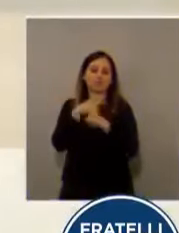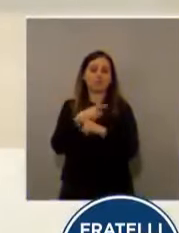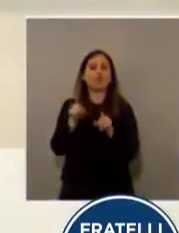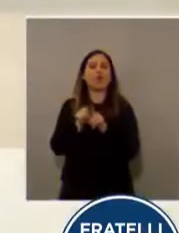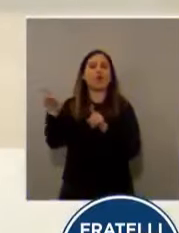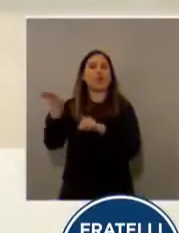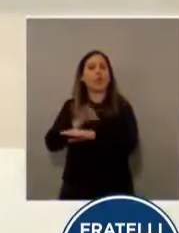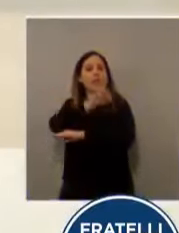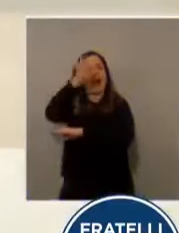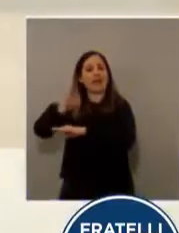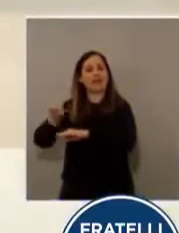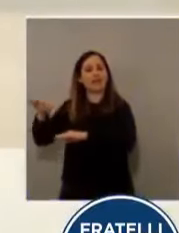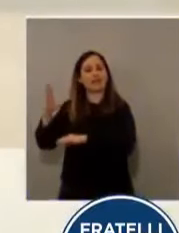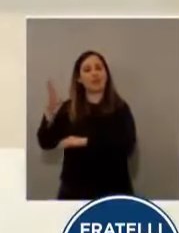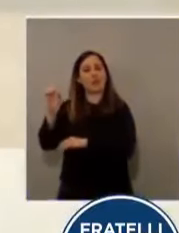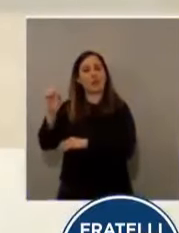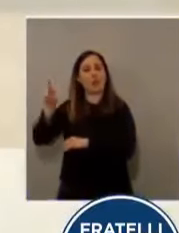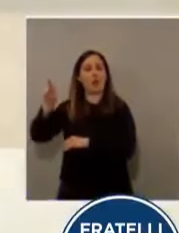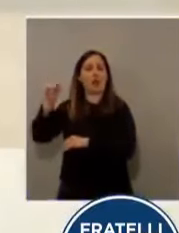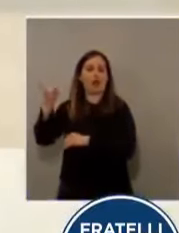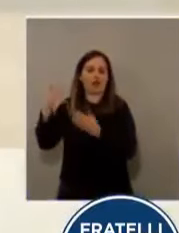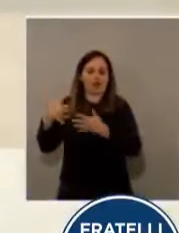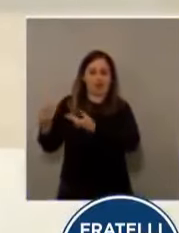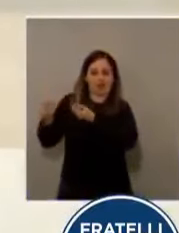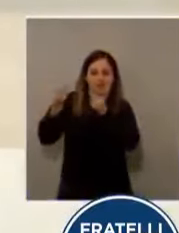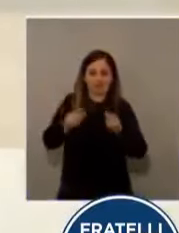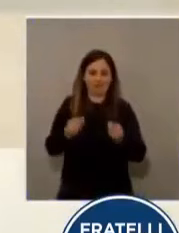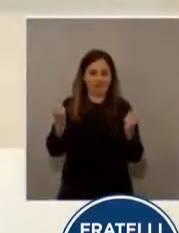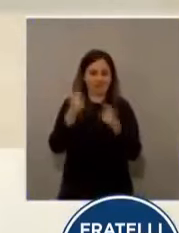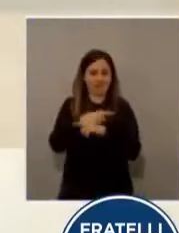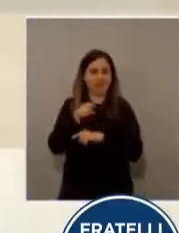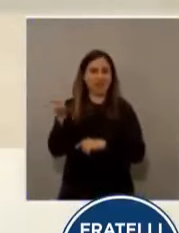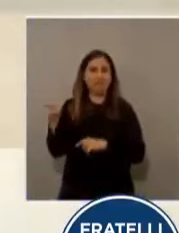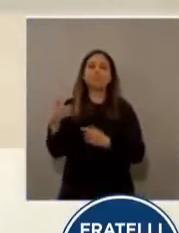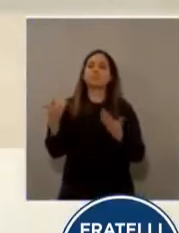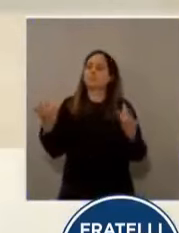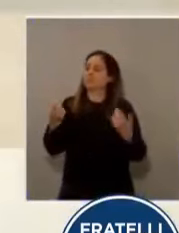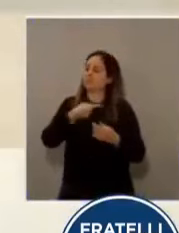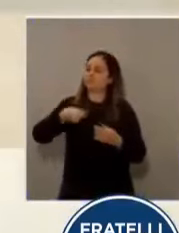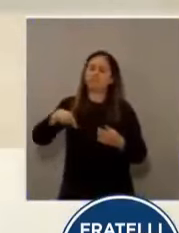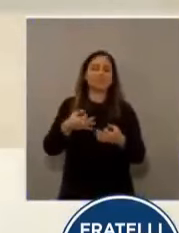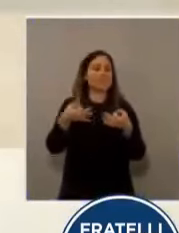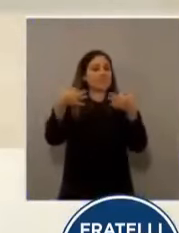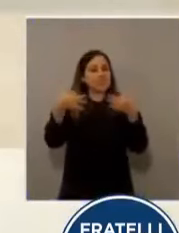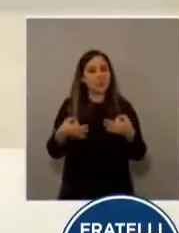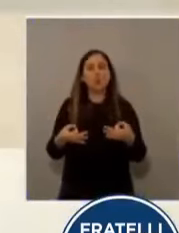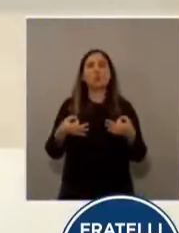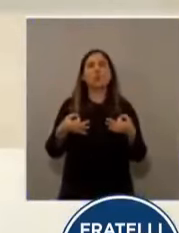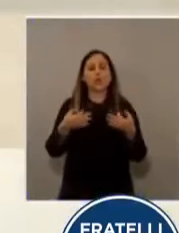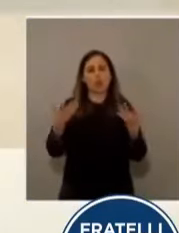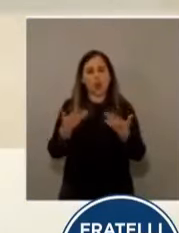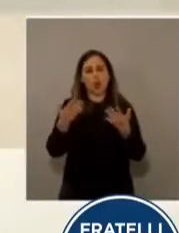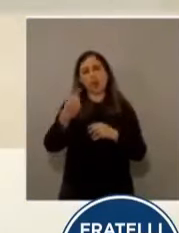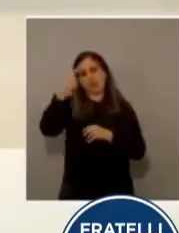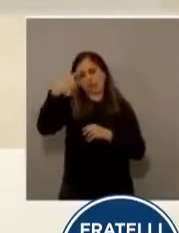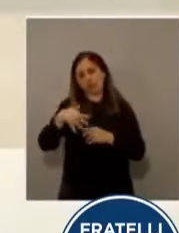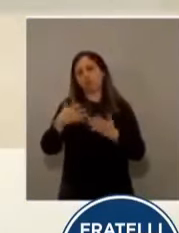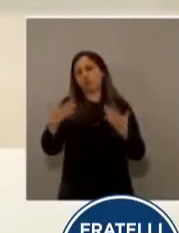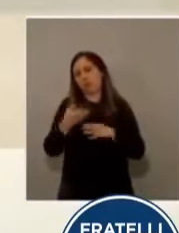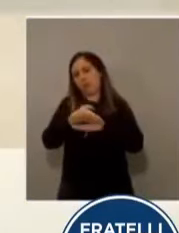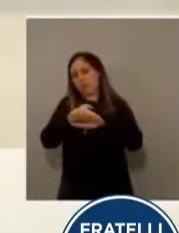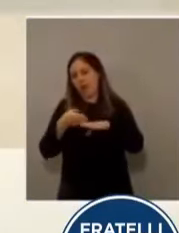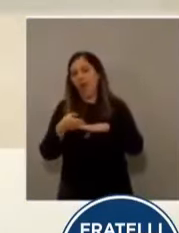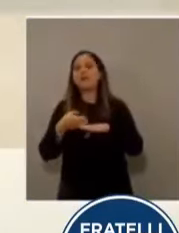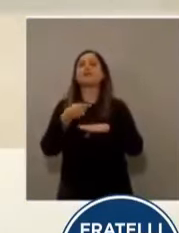ci aspettiamo e siamo certi che ciò accadrà, in qualche caso già lo sappiamo, che